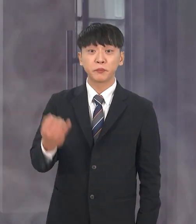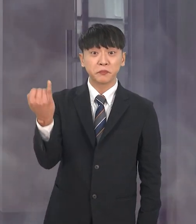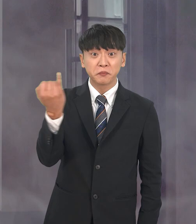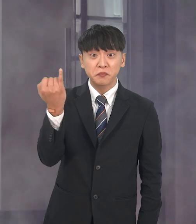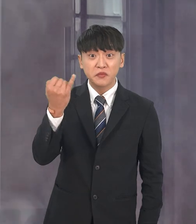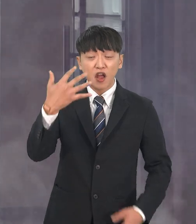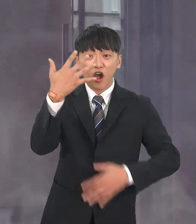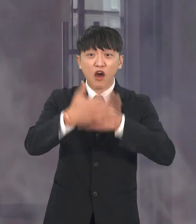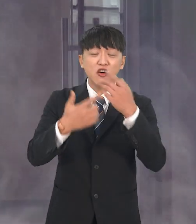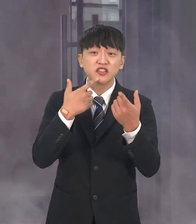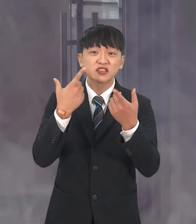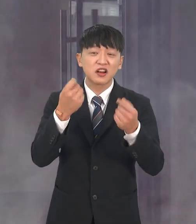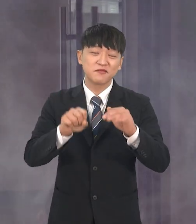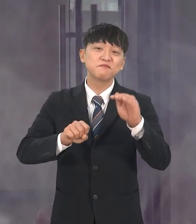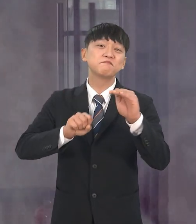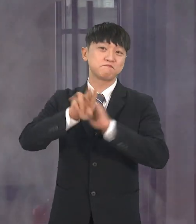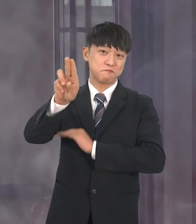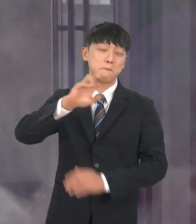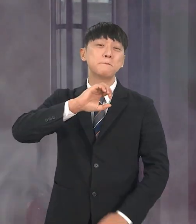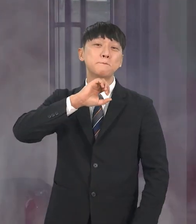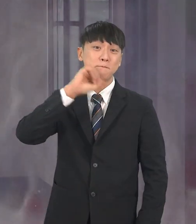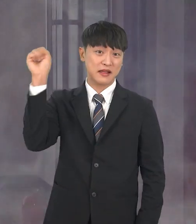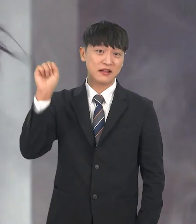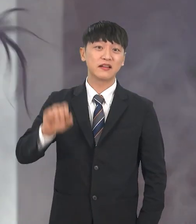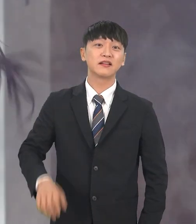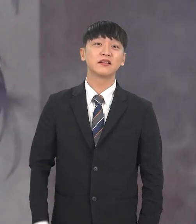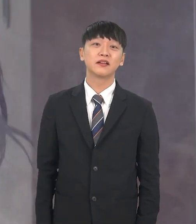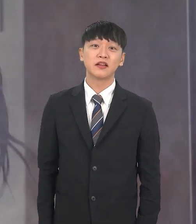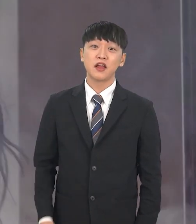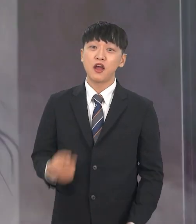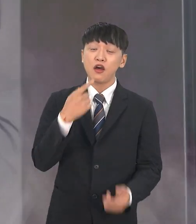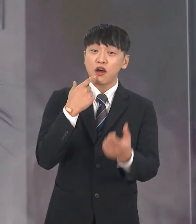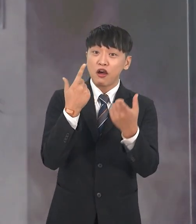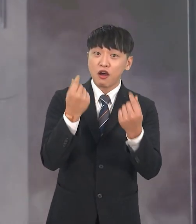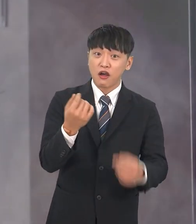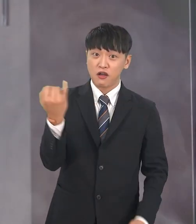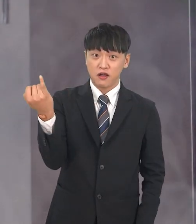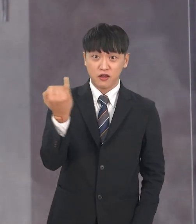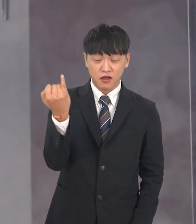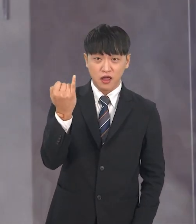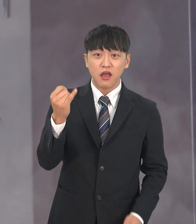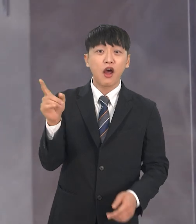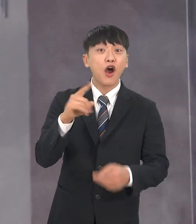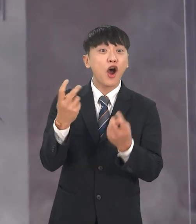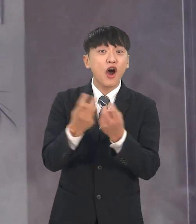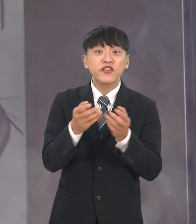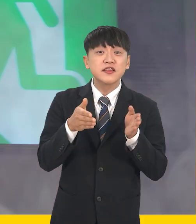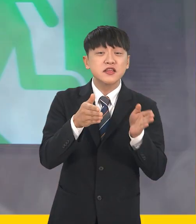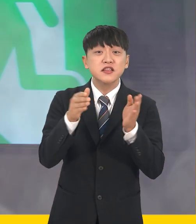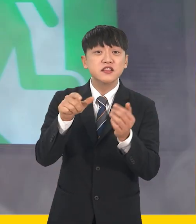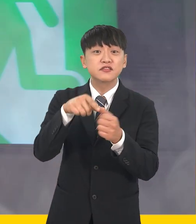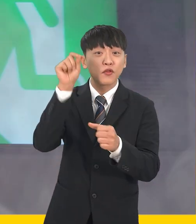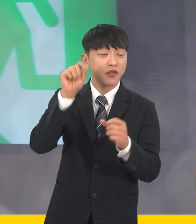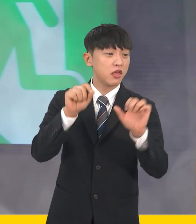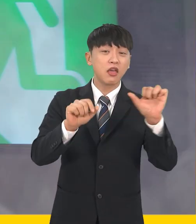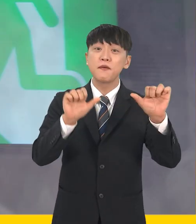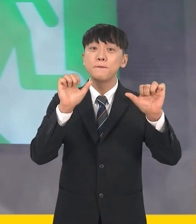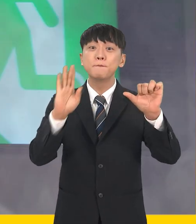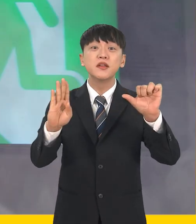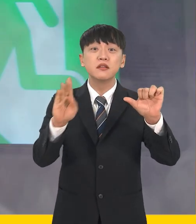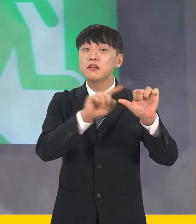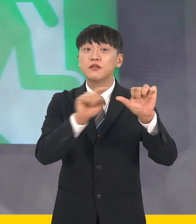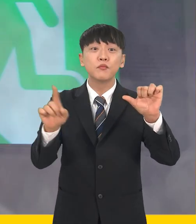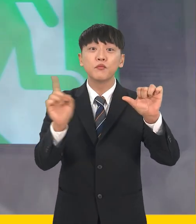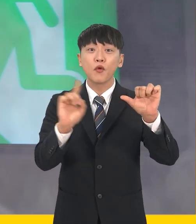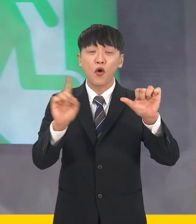여러분, 앞서 본 영상에서 플리피가 탈출에 성공했어요. 그렇다면 플리피는 어떤 길을 선택해서 탈출에